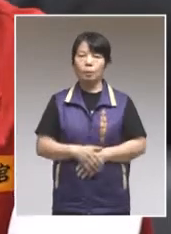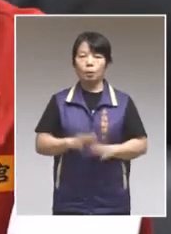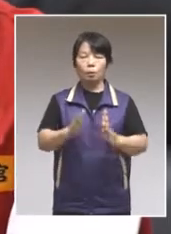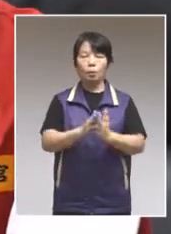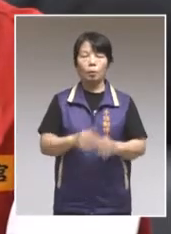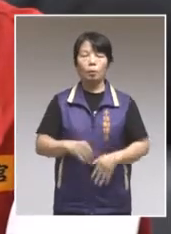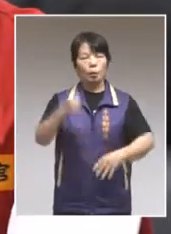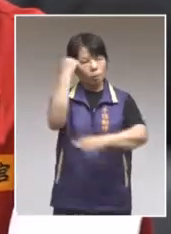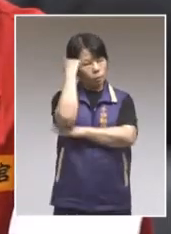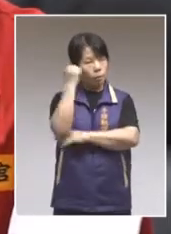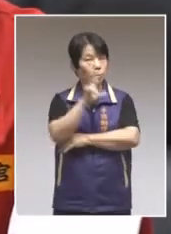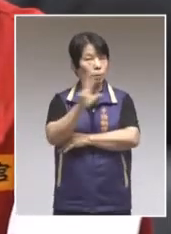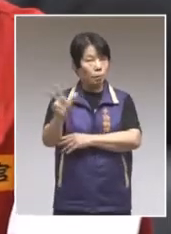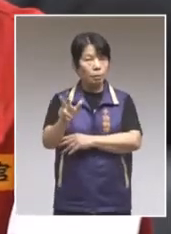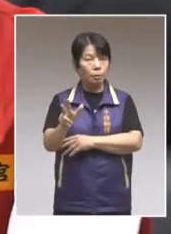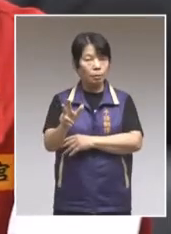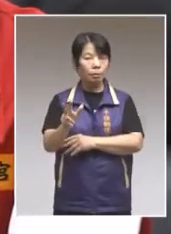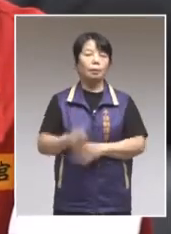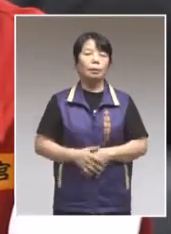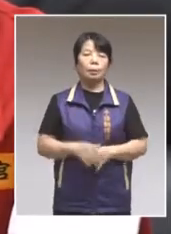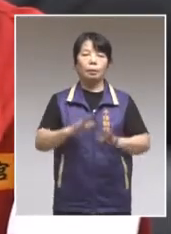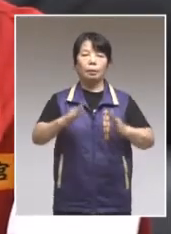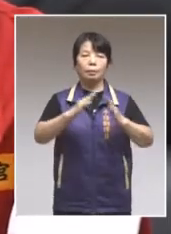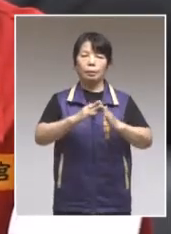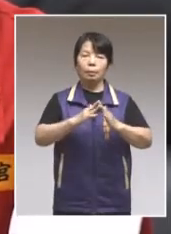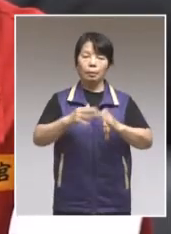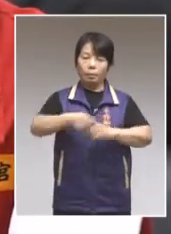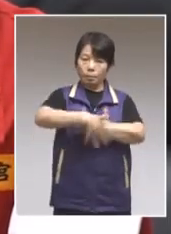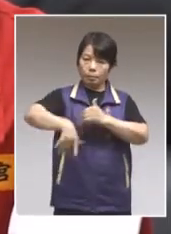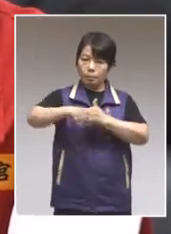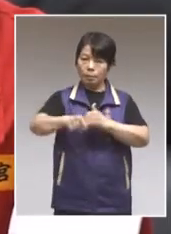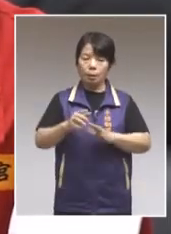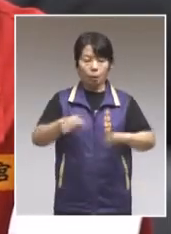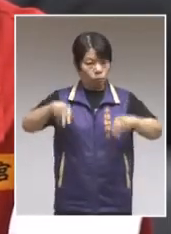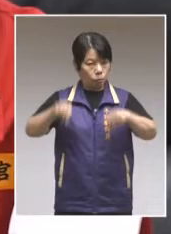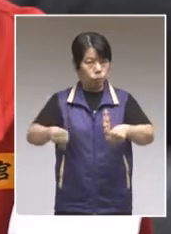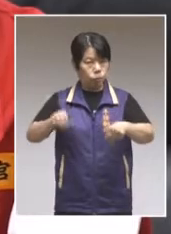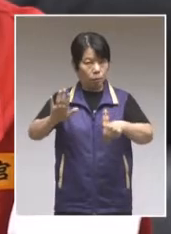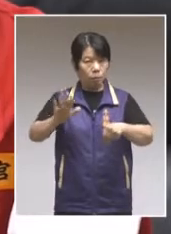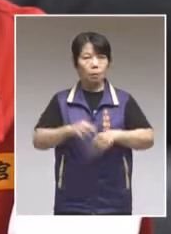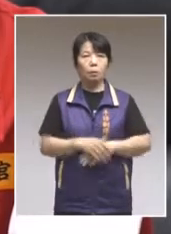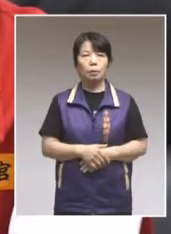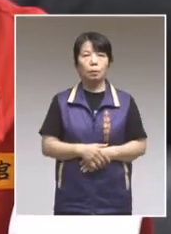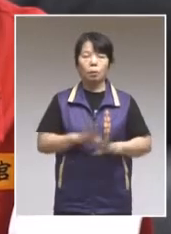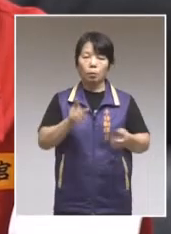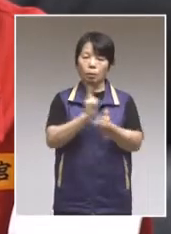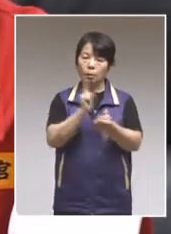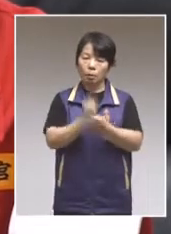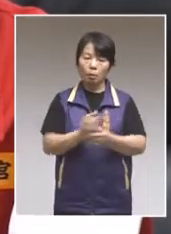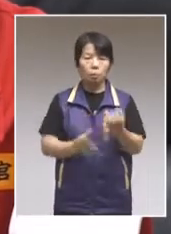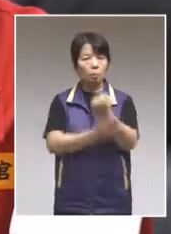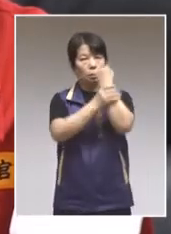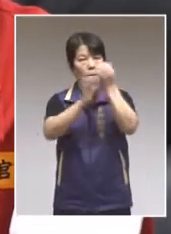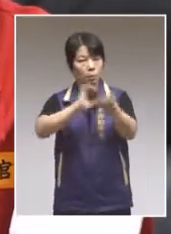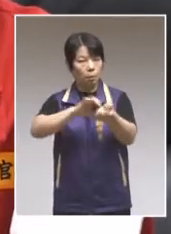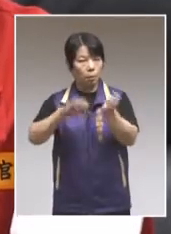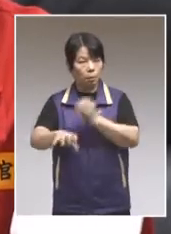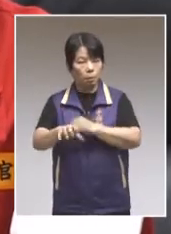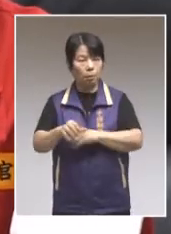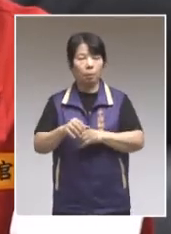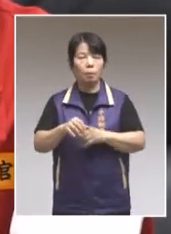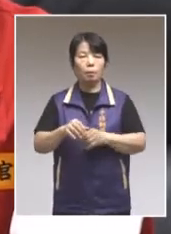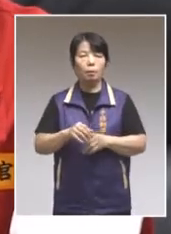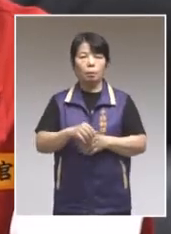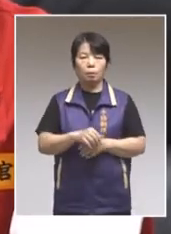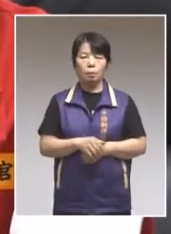宿型的长照机构都会有合约的医疗院所当他的支持的后送的医院本来就有所以我们要